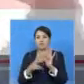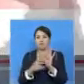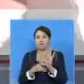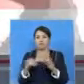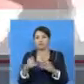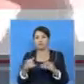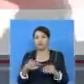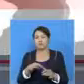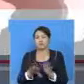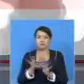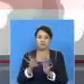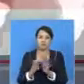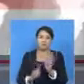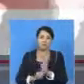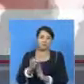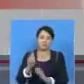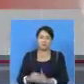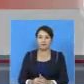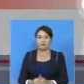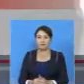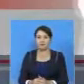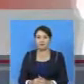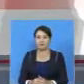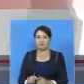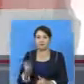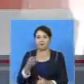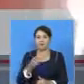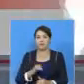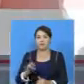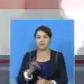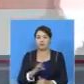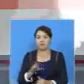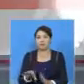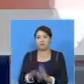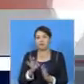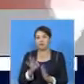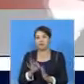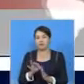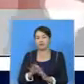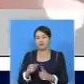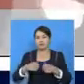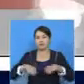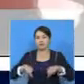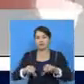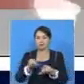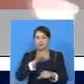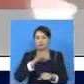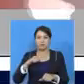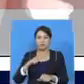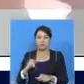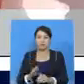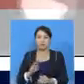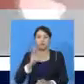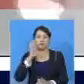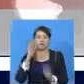учаскеде дауыс беру басталды. Әйтеке аудандық аумақтық сайлау комиссиясы өз жұмысын таңғы 7-де